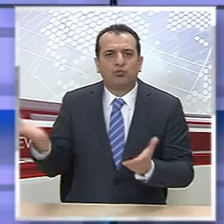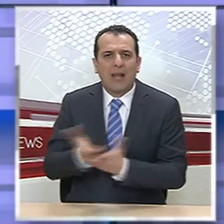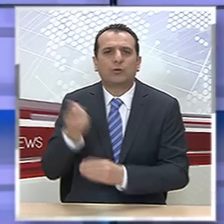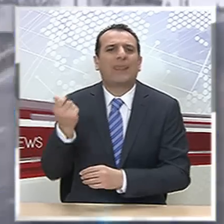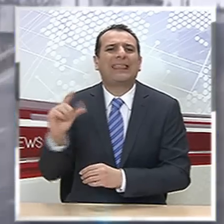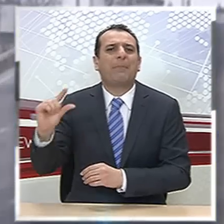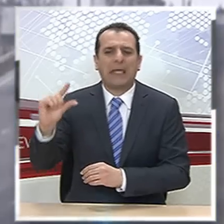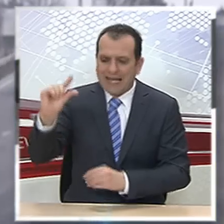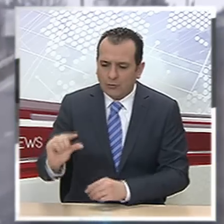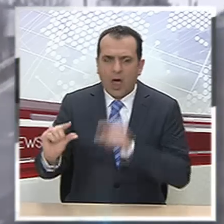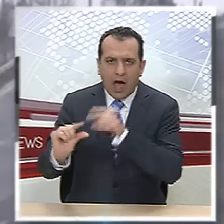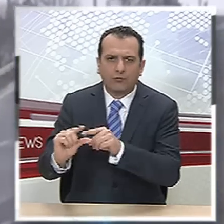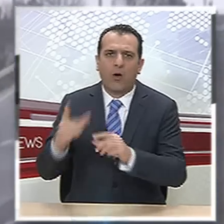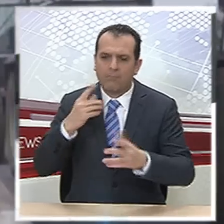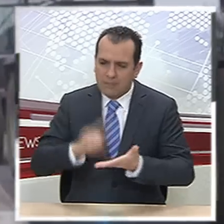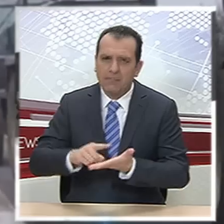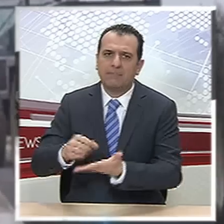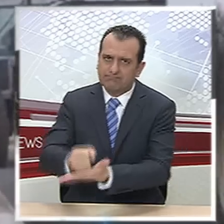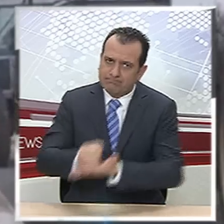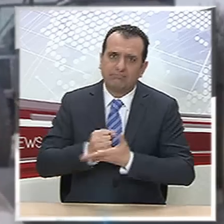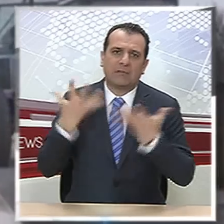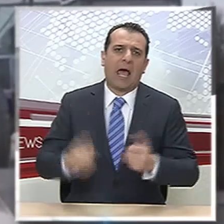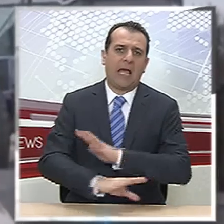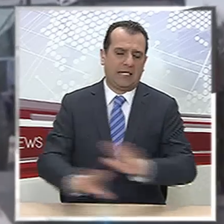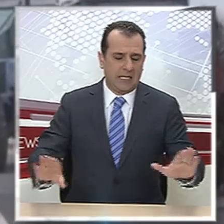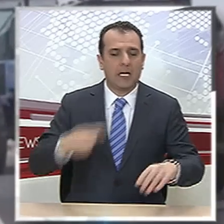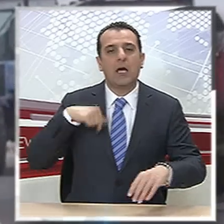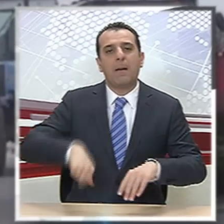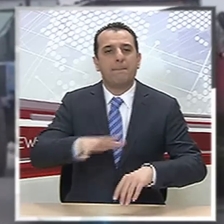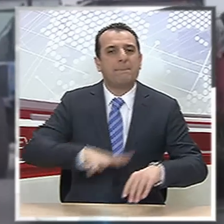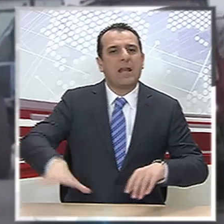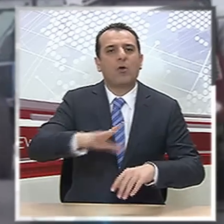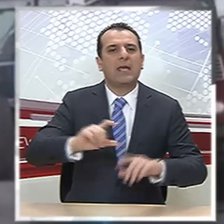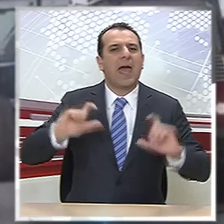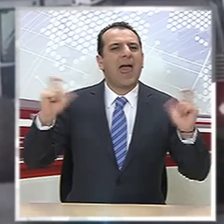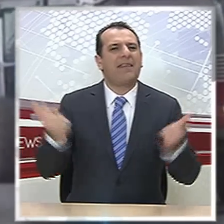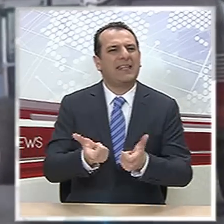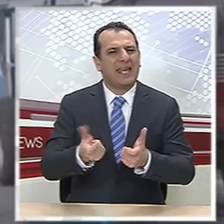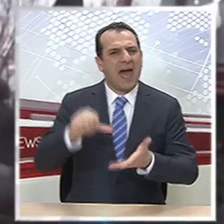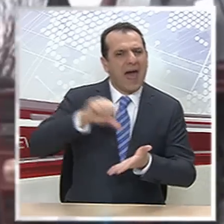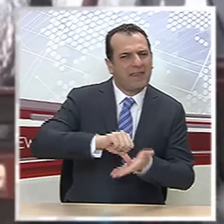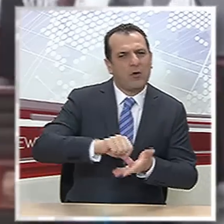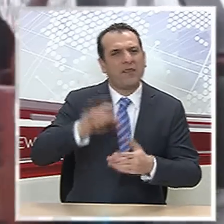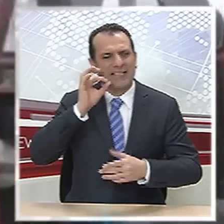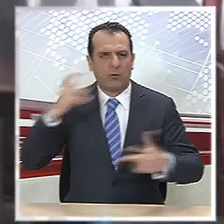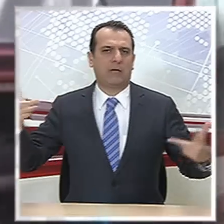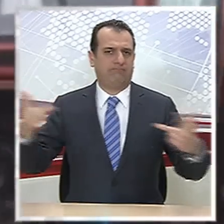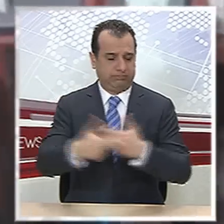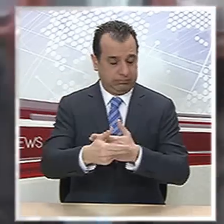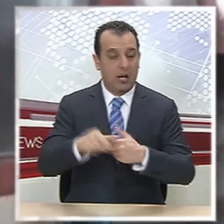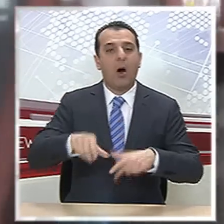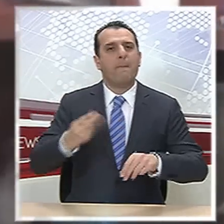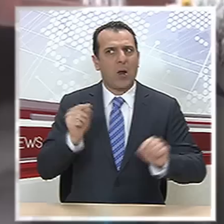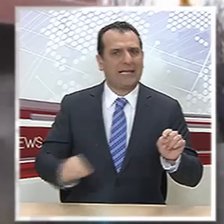διώξεις. Η Εθνική Οδός Αθηνών Θεσσαλονίκης παραμένει κλειστή στο ύψος του κόμβου της Νίκαιας, ενώ τα τρακτέρ υπάρχουν σε διάφορα σημεία του οδικού δικτύου από τη